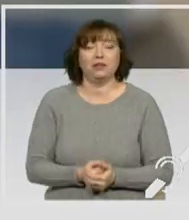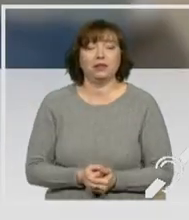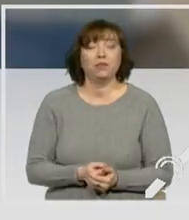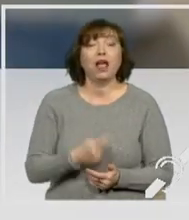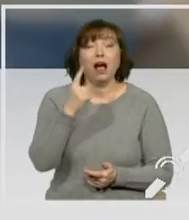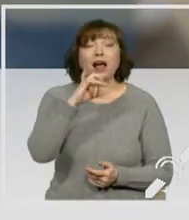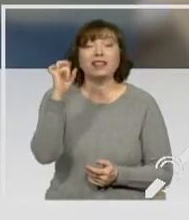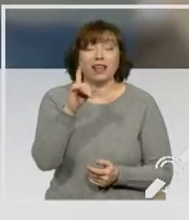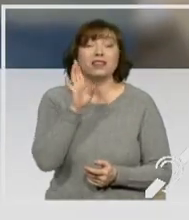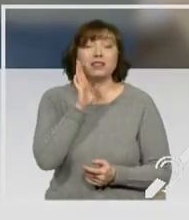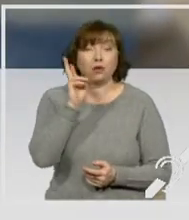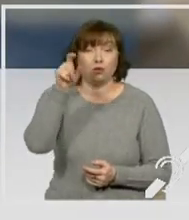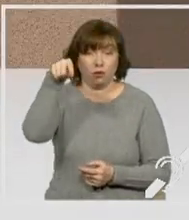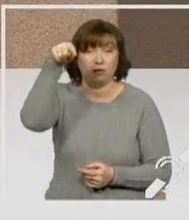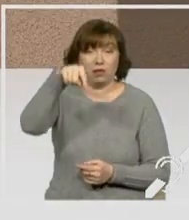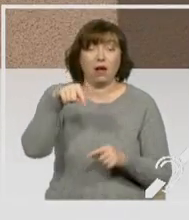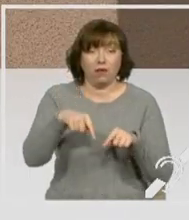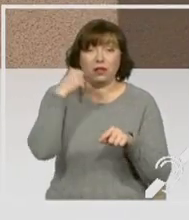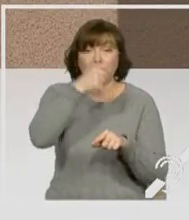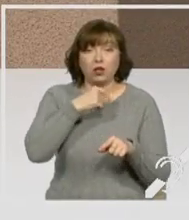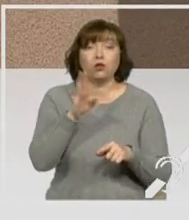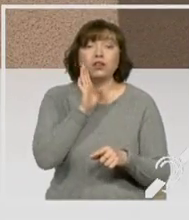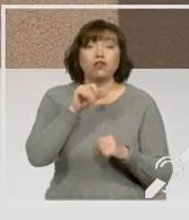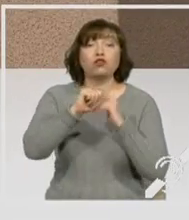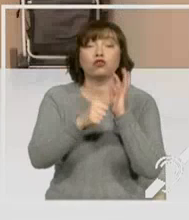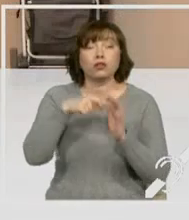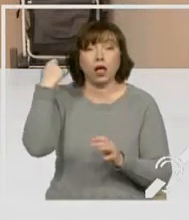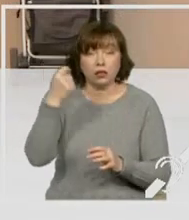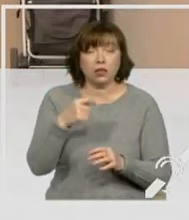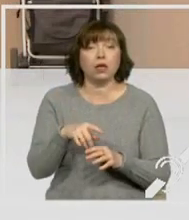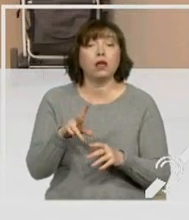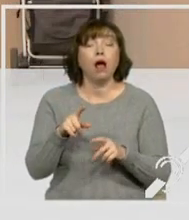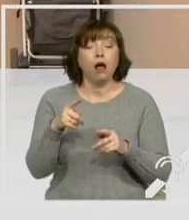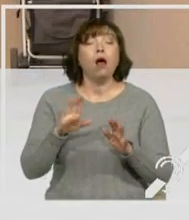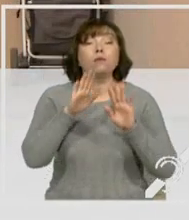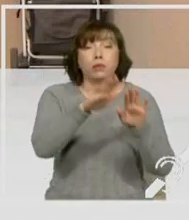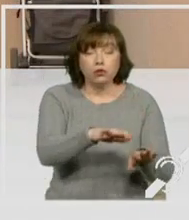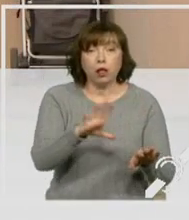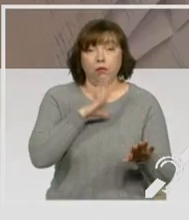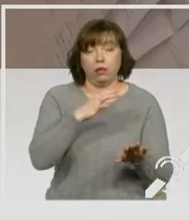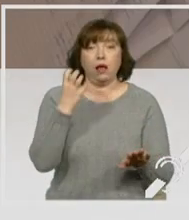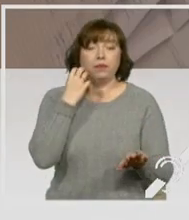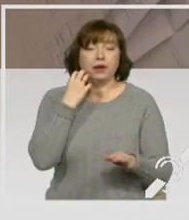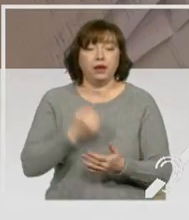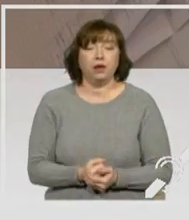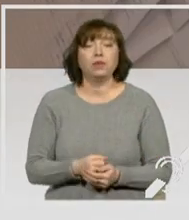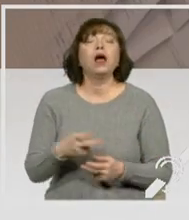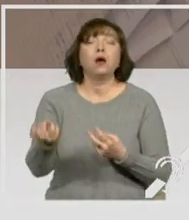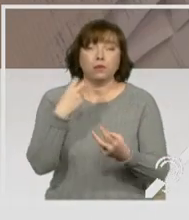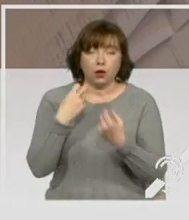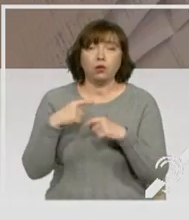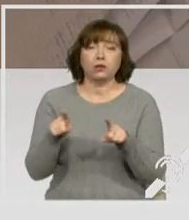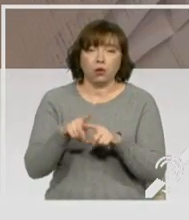Una dintre beneficiarele din acest an, o adolescentă de 16 ani, a ajuns la centru fiind însărcinată. Vin cu această